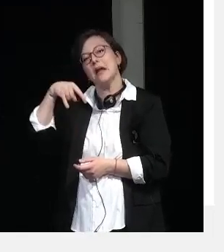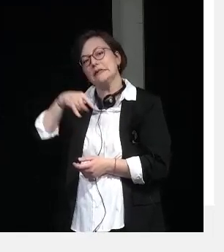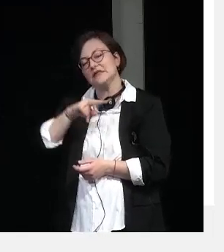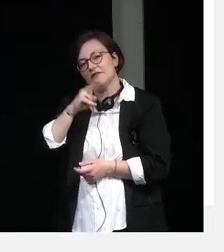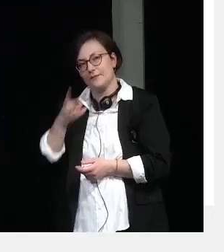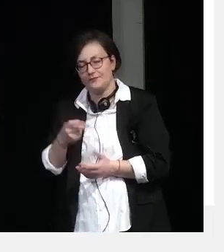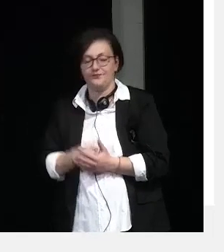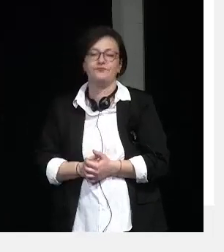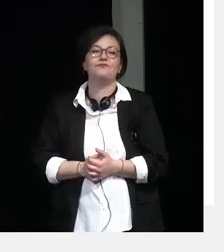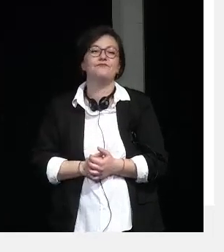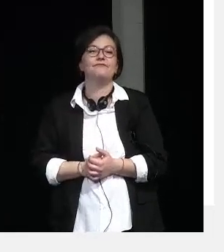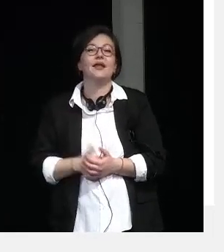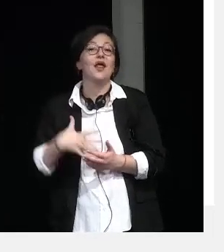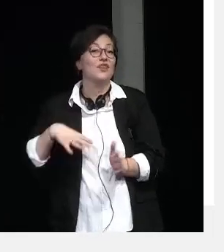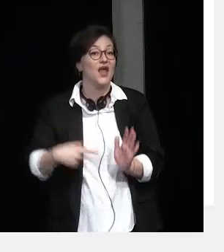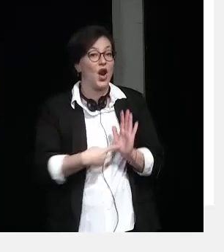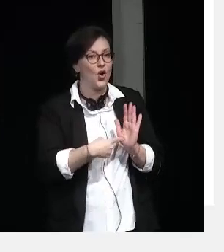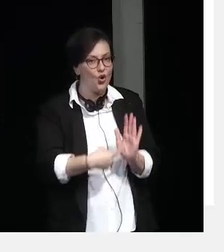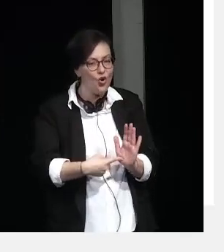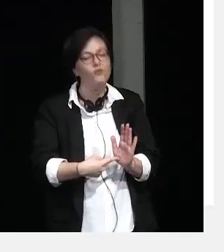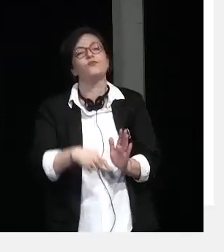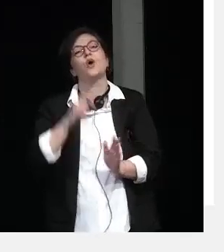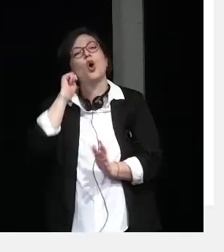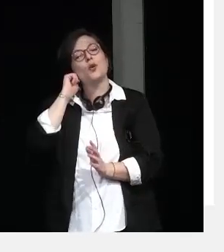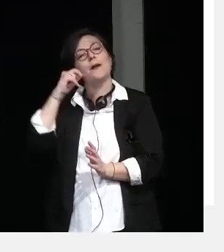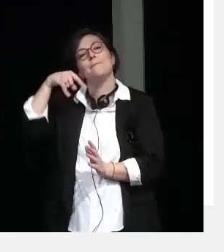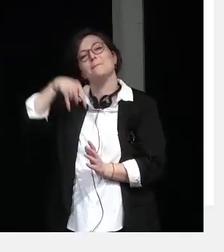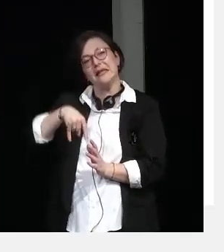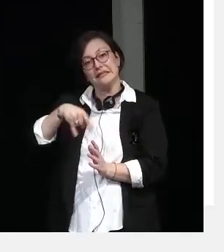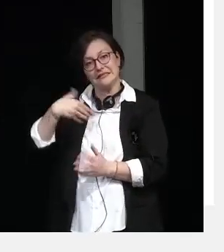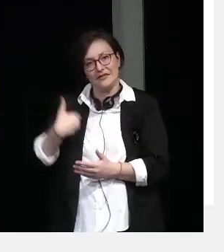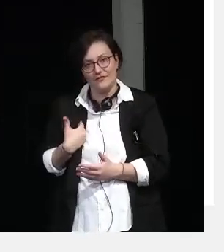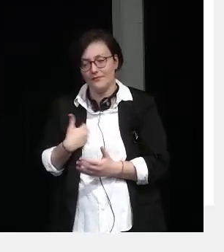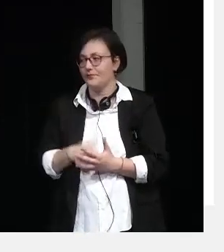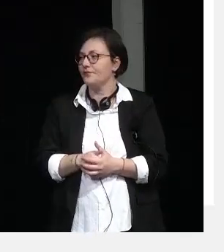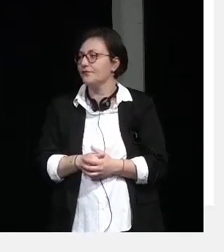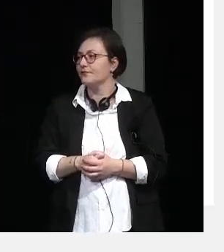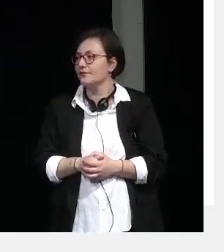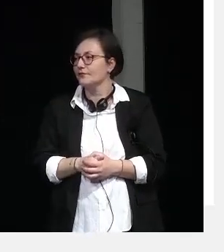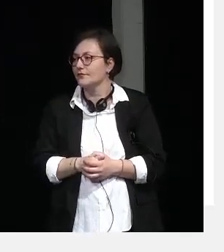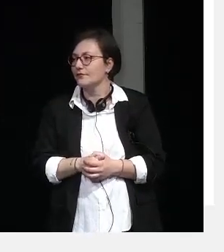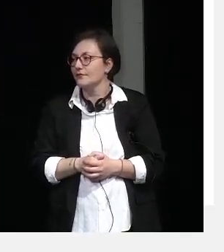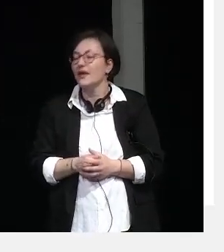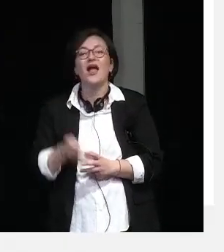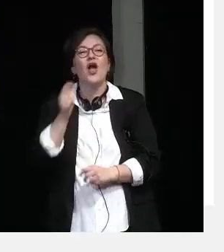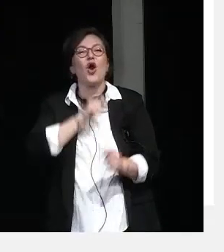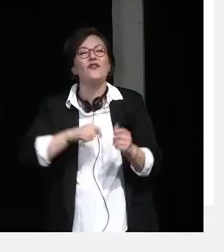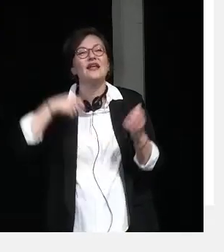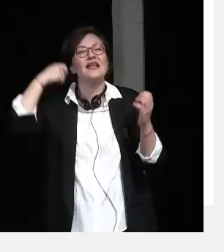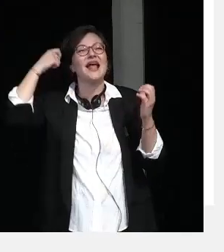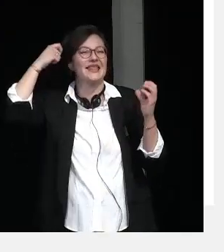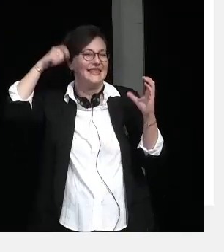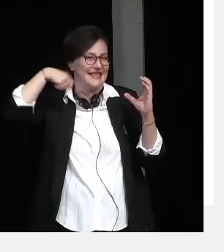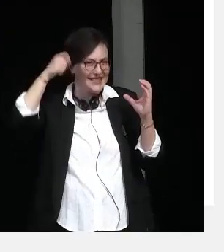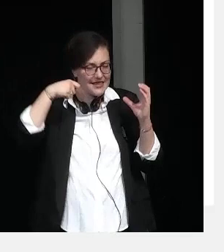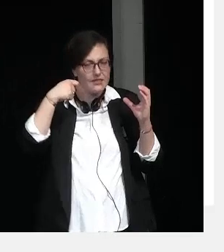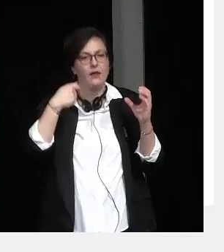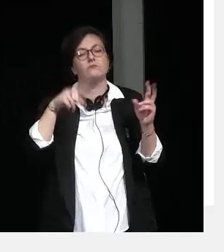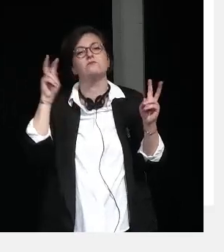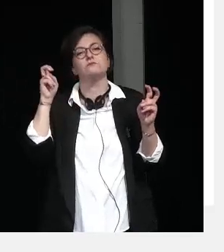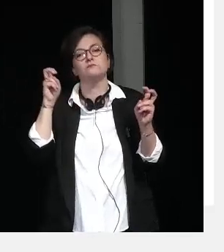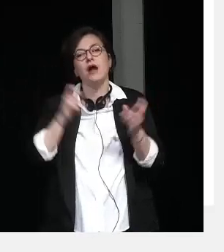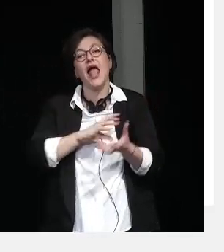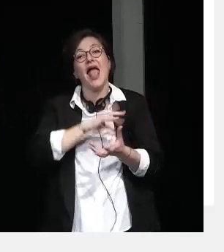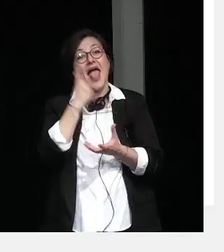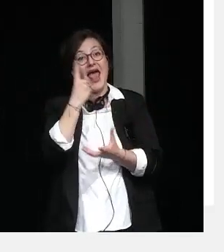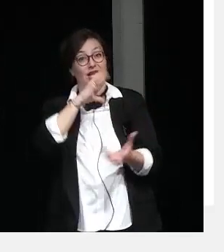να γνωριστώ. Είμαι η Σαλαβιά Παρασκευή. Είμαι η δημιουργός της ταινίας «Ένας κόσμος, δύο όψεις», που στόχο